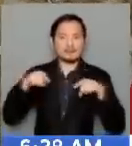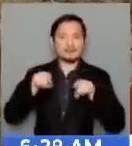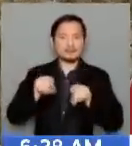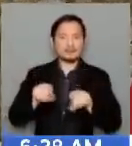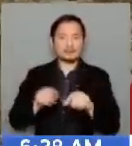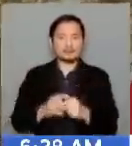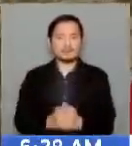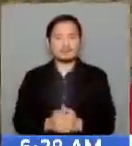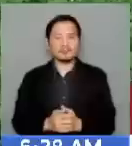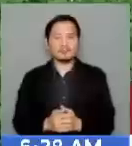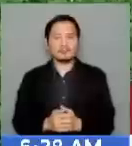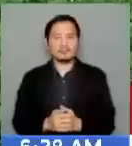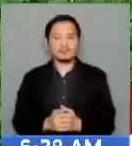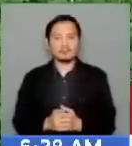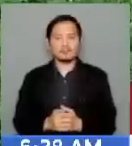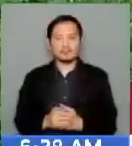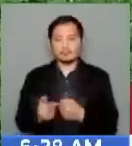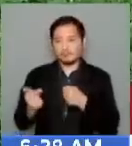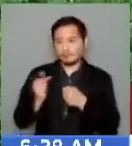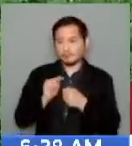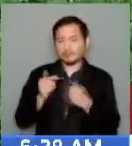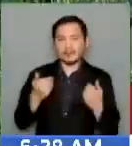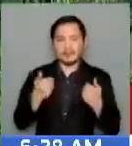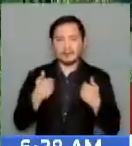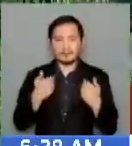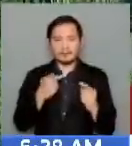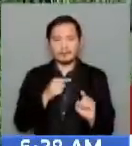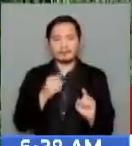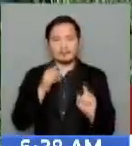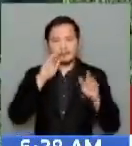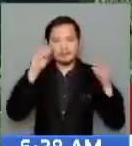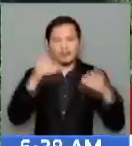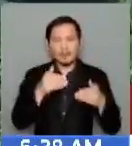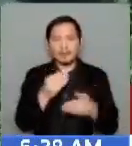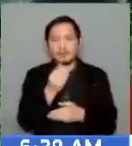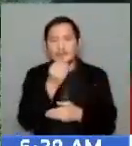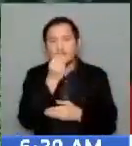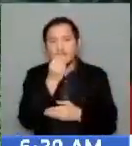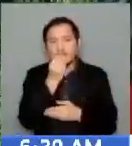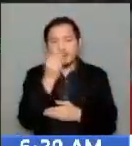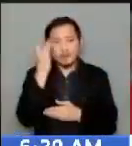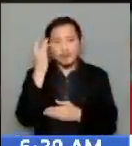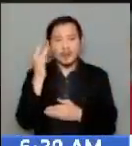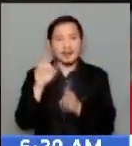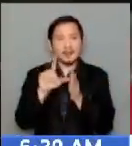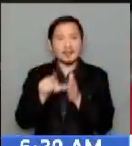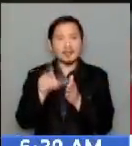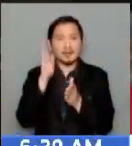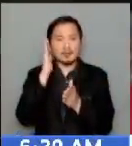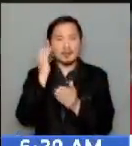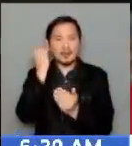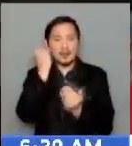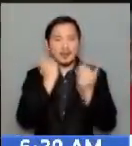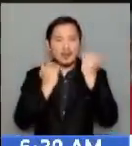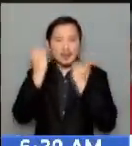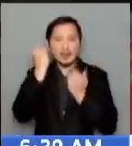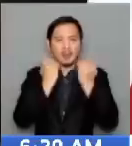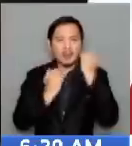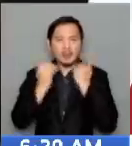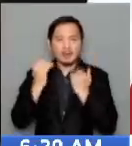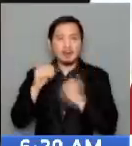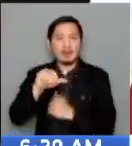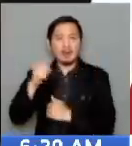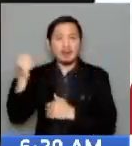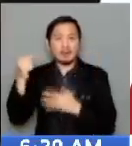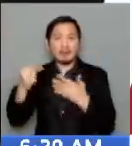may nakambang food shortage at pagtaas sa presyo ng pagkain dahil sa mga tinawag niyang outside forces. Marami tayong mga kailangang palitan,